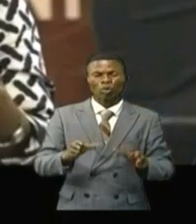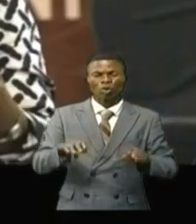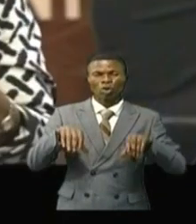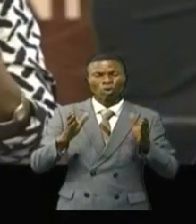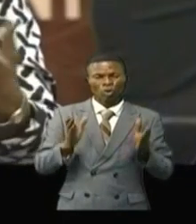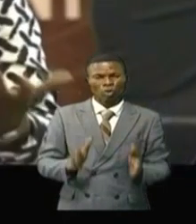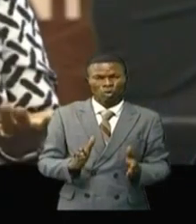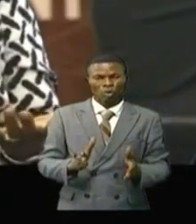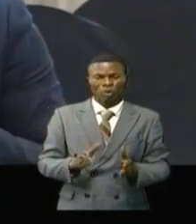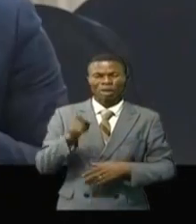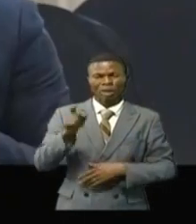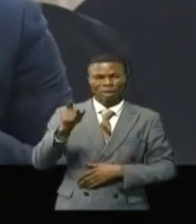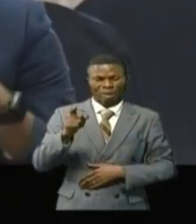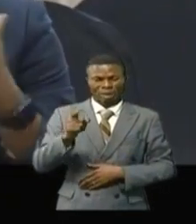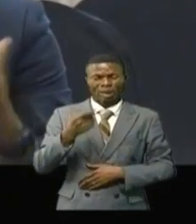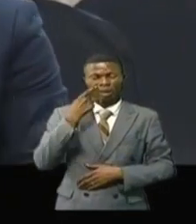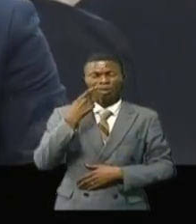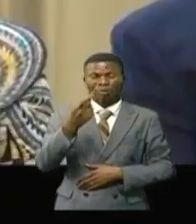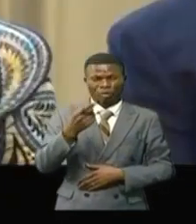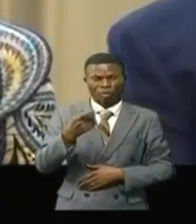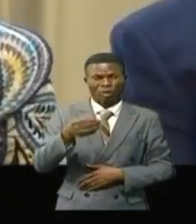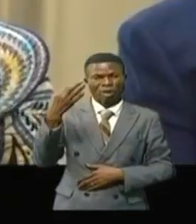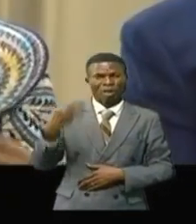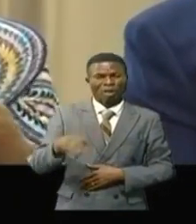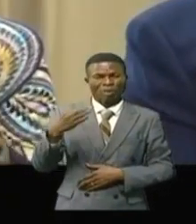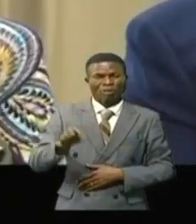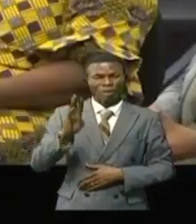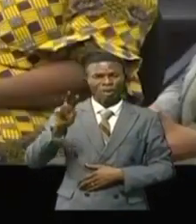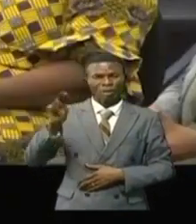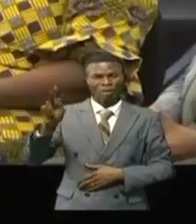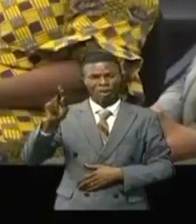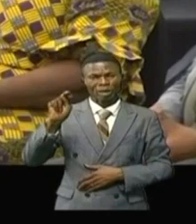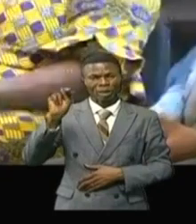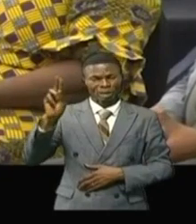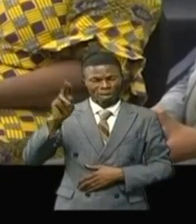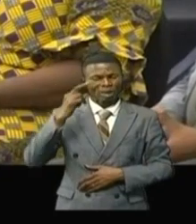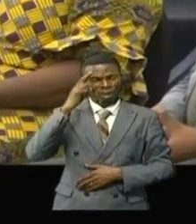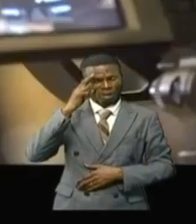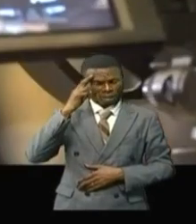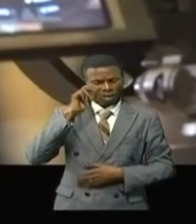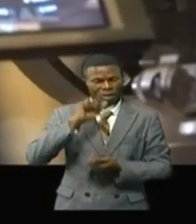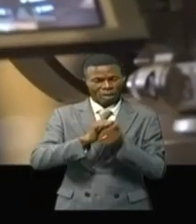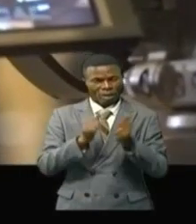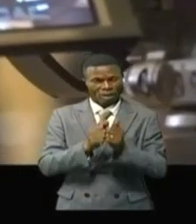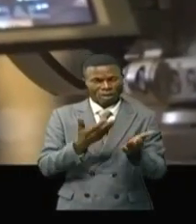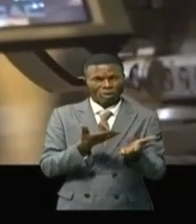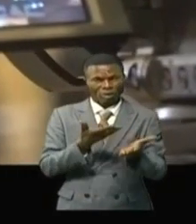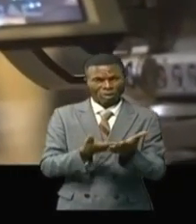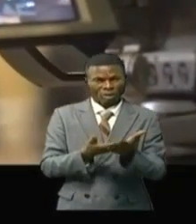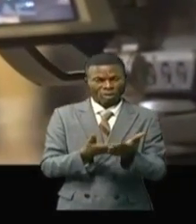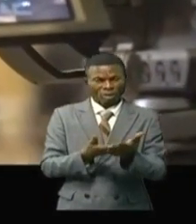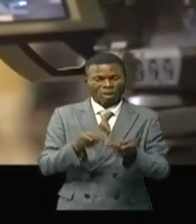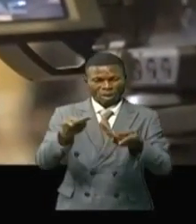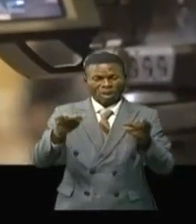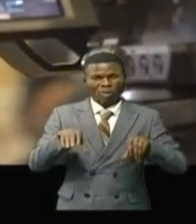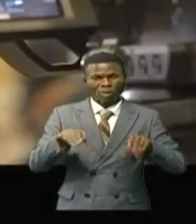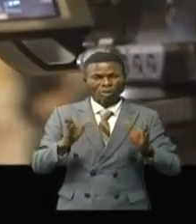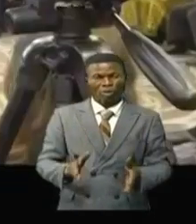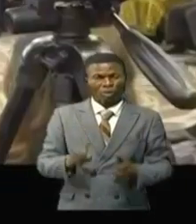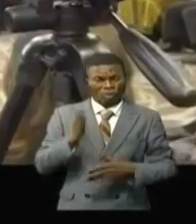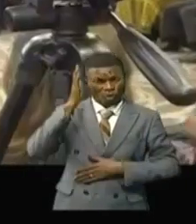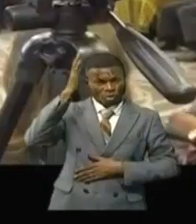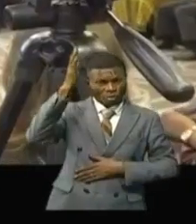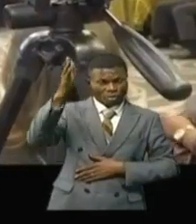Chantal Kanimbo, Passion Ligodi, Françoise Boella de la RTNC, ont réfléchi sur le problématique de la presse congolaise en perspective